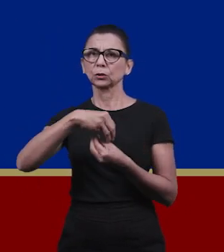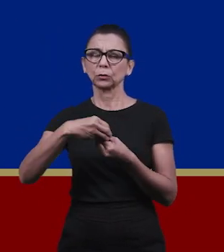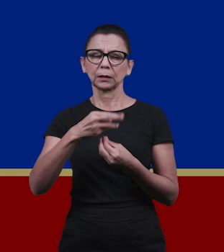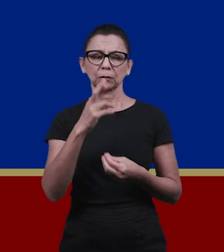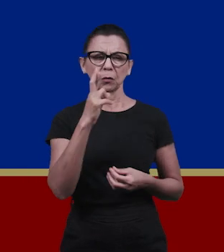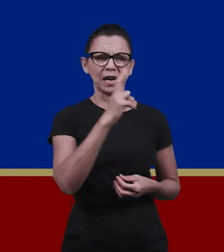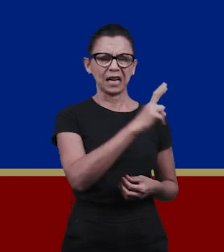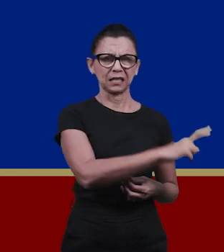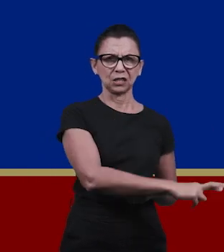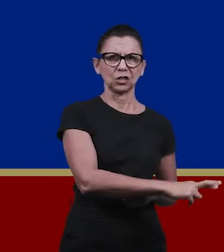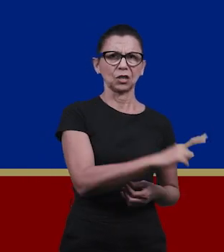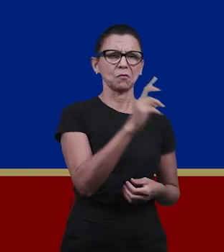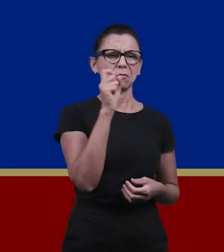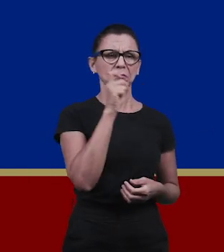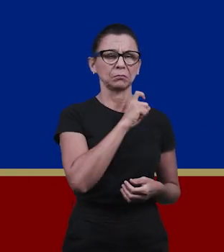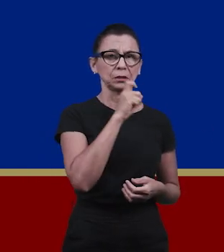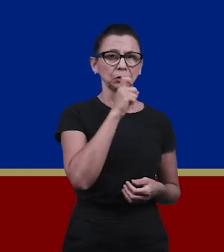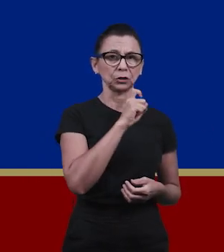разумом человека.